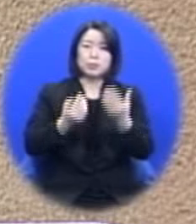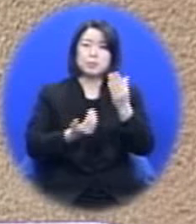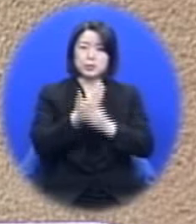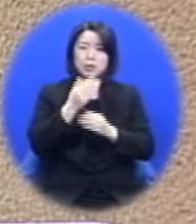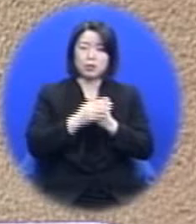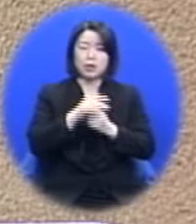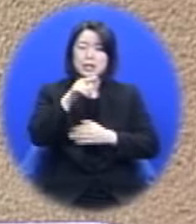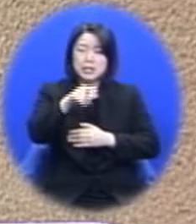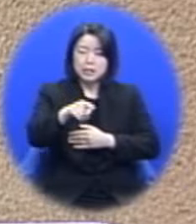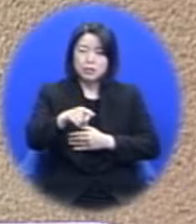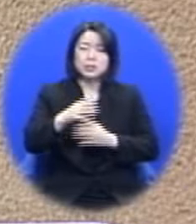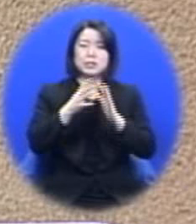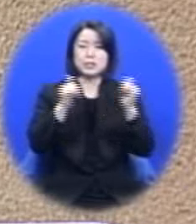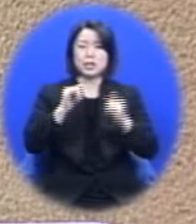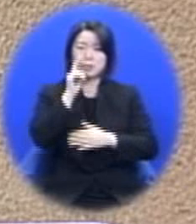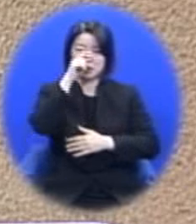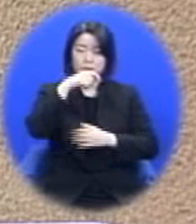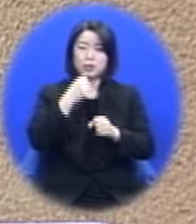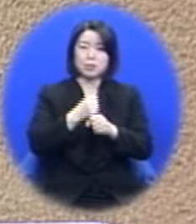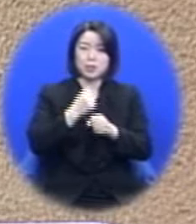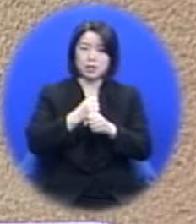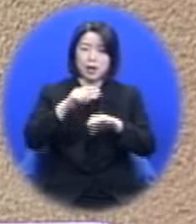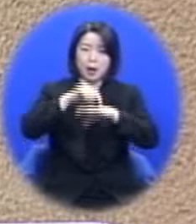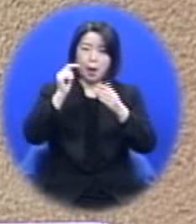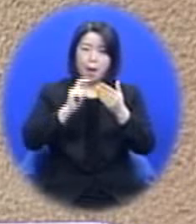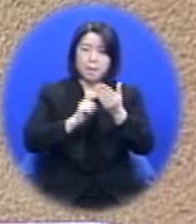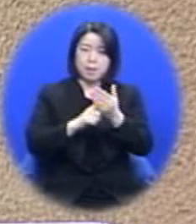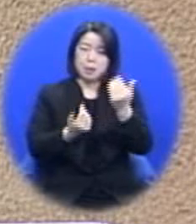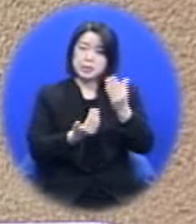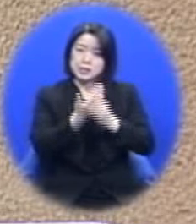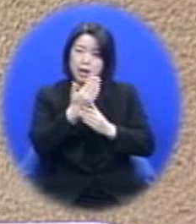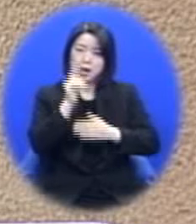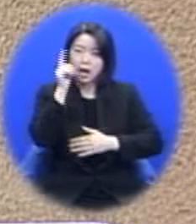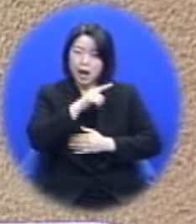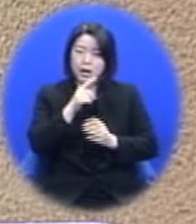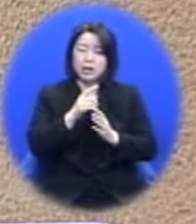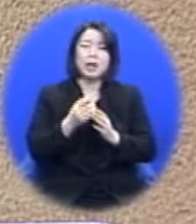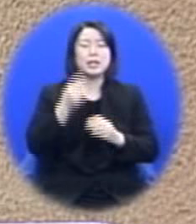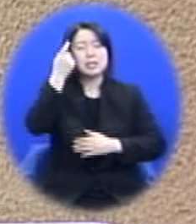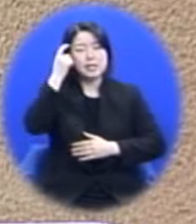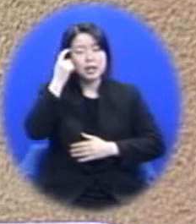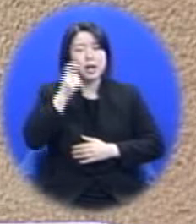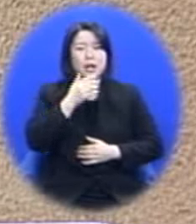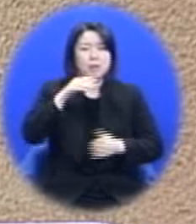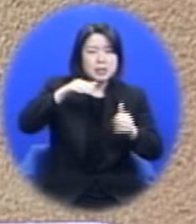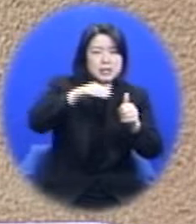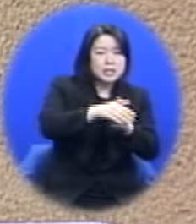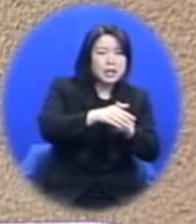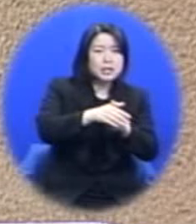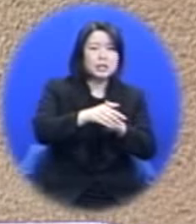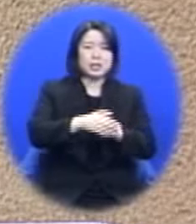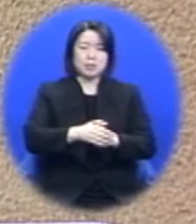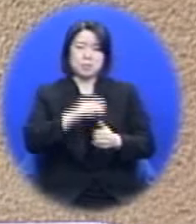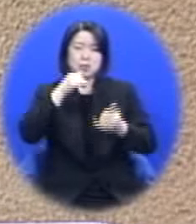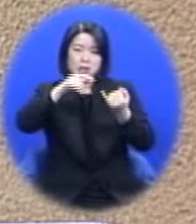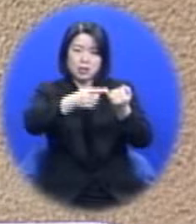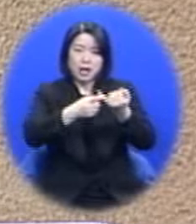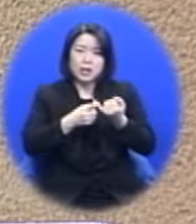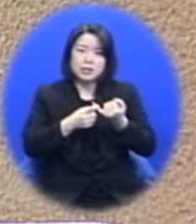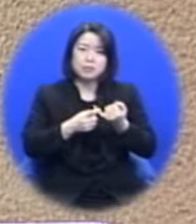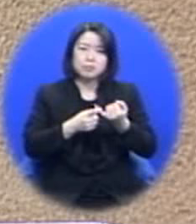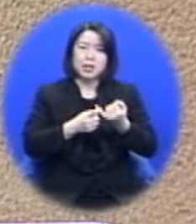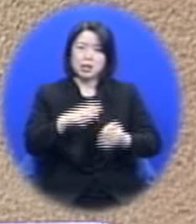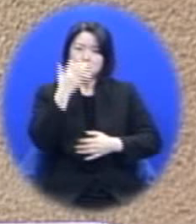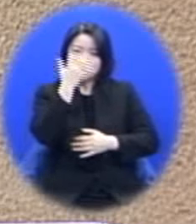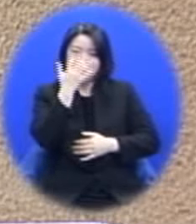사람을 더럽게 하느니라. 마음에서 나오는 것은 악한 생각과 살인과 간음과 음란과 도적질과